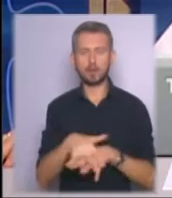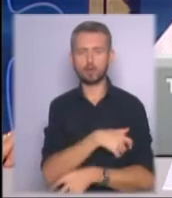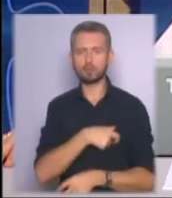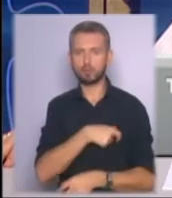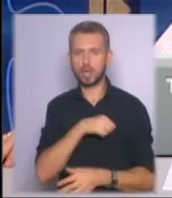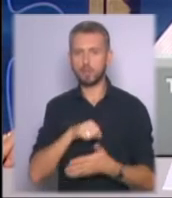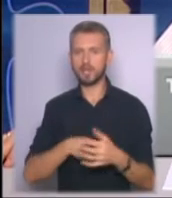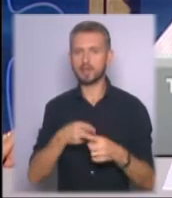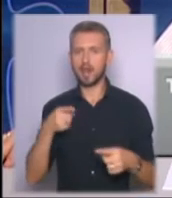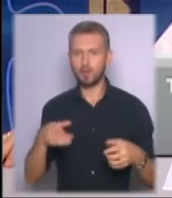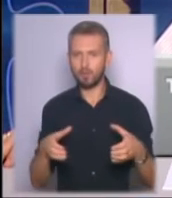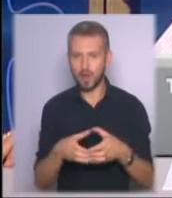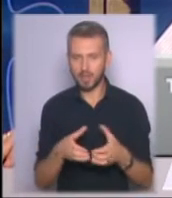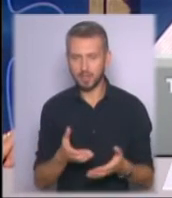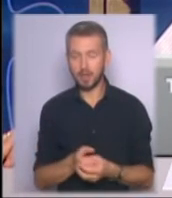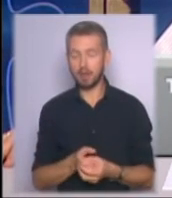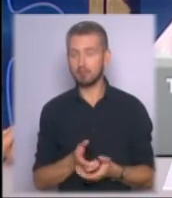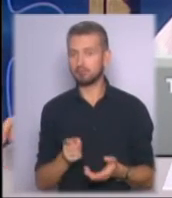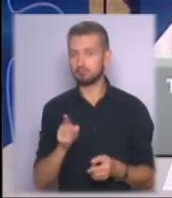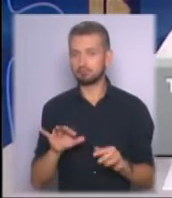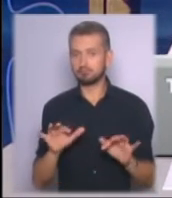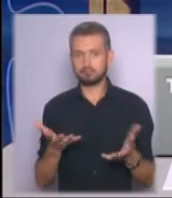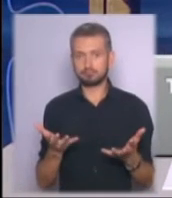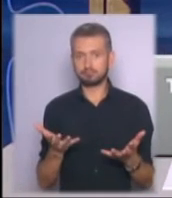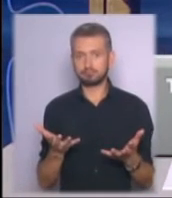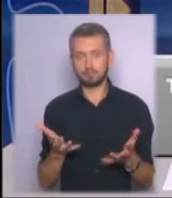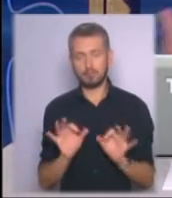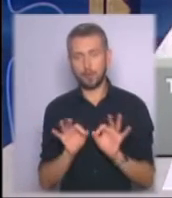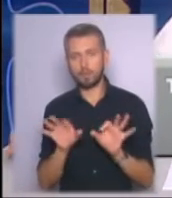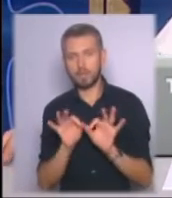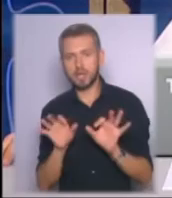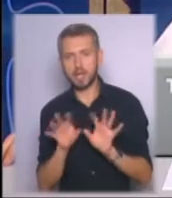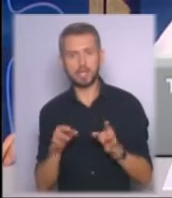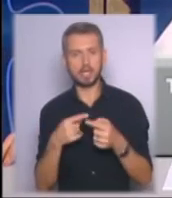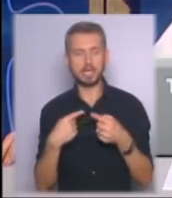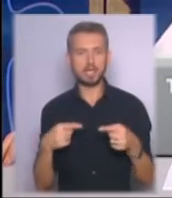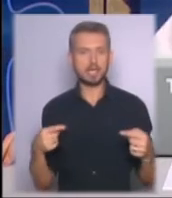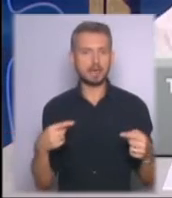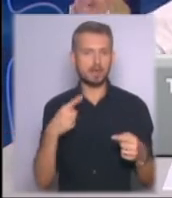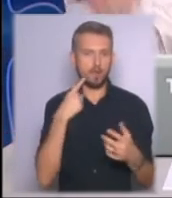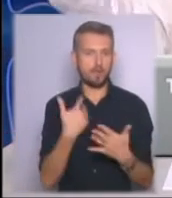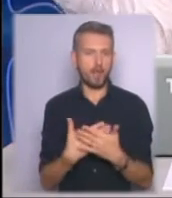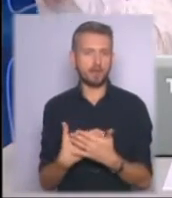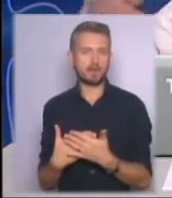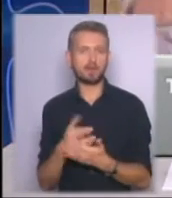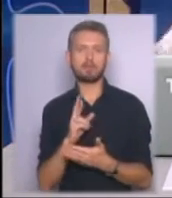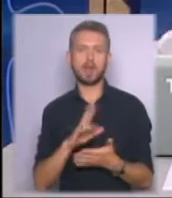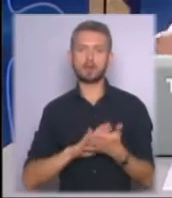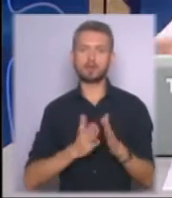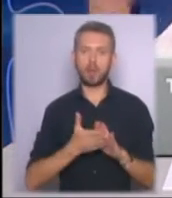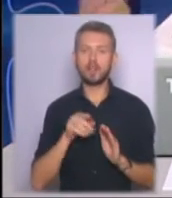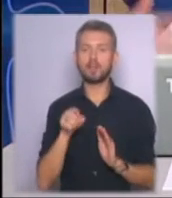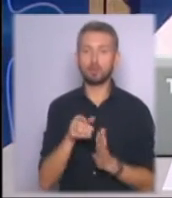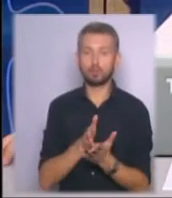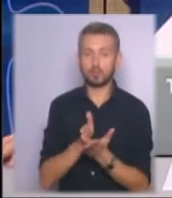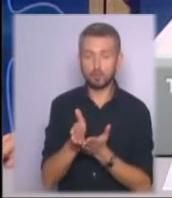від радикальної партії, вони коментарі і різні версії, скажімо так, як ситуація в цьому ключі